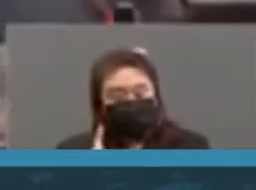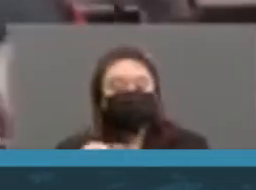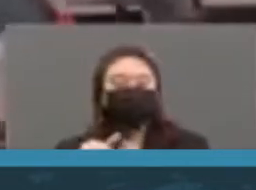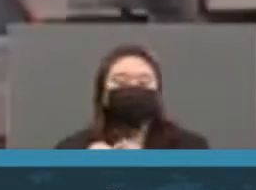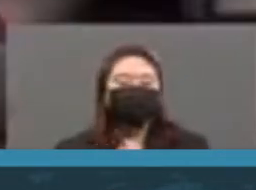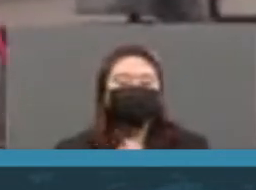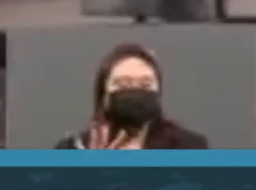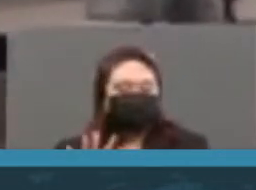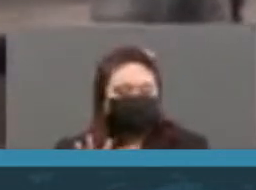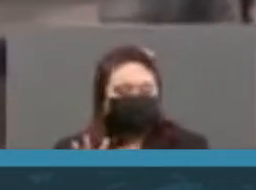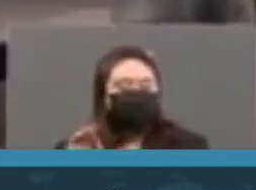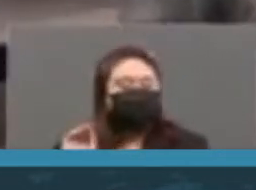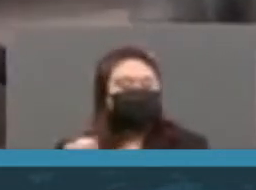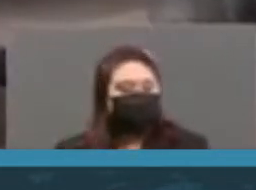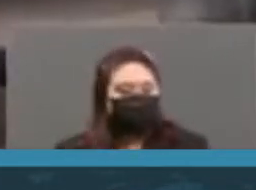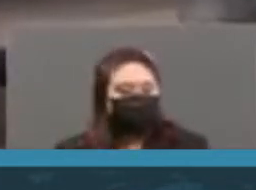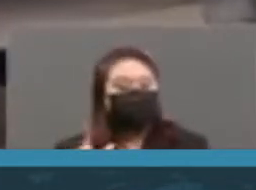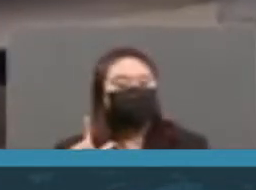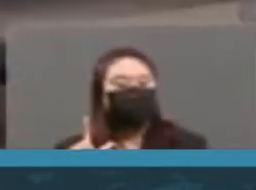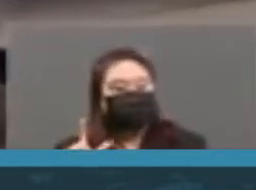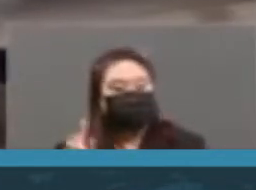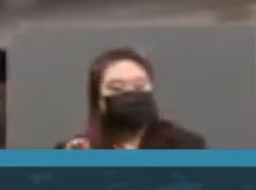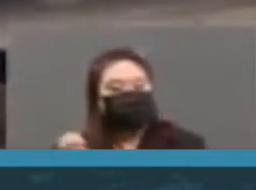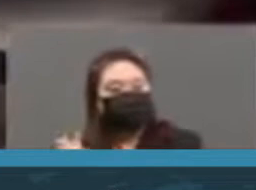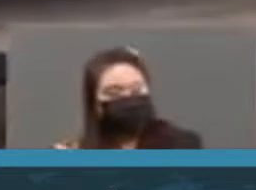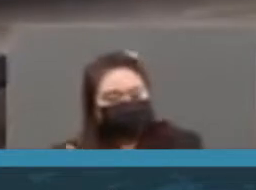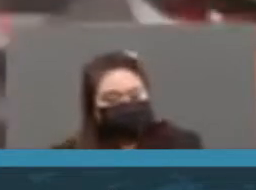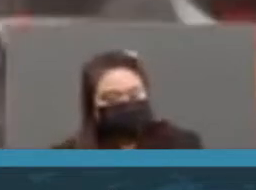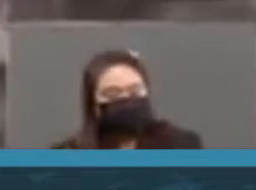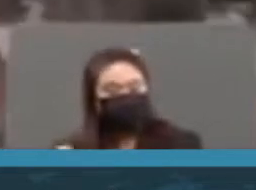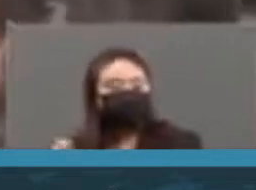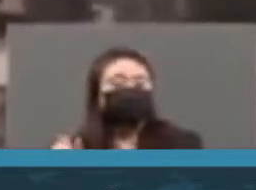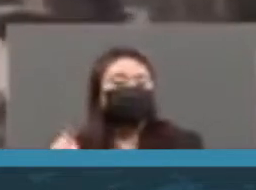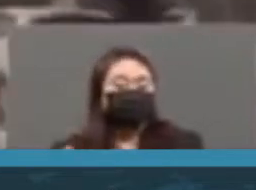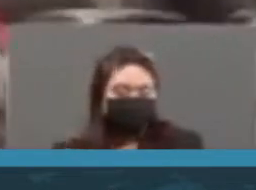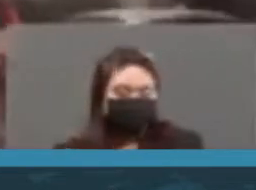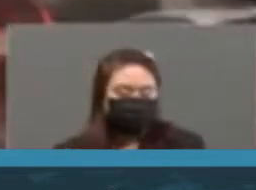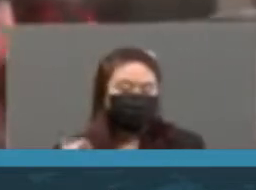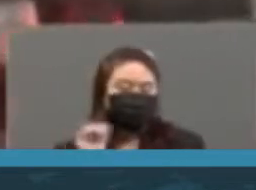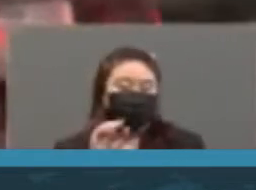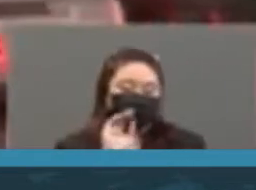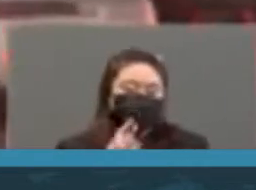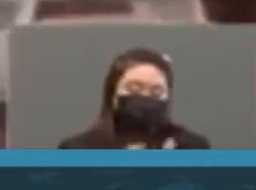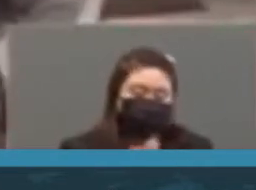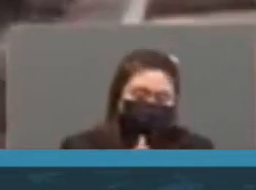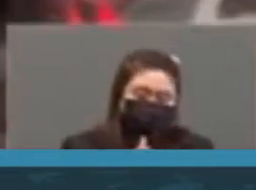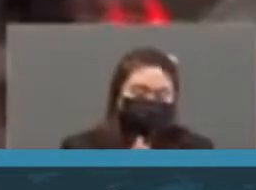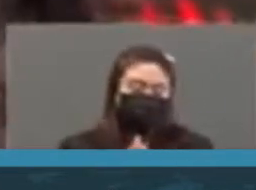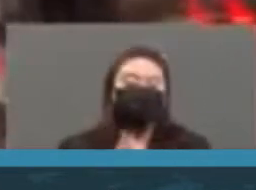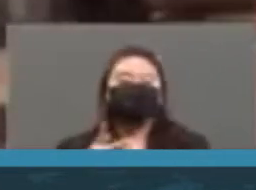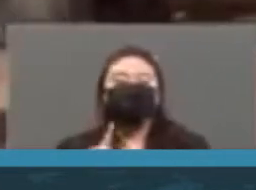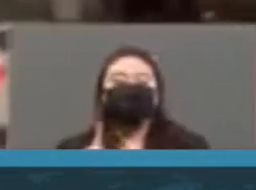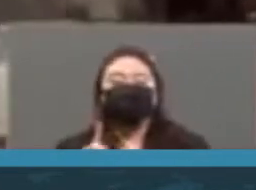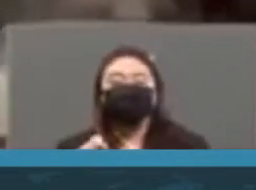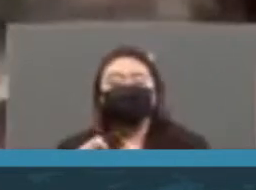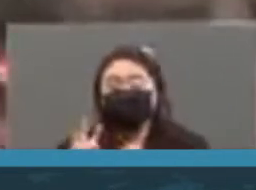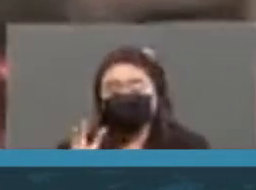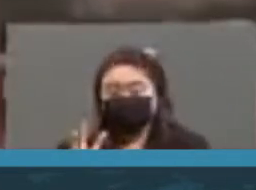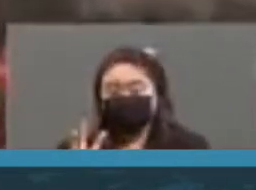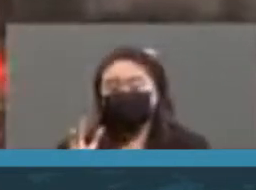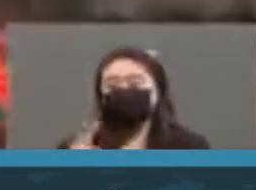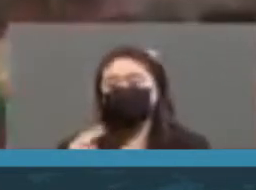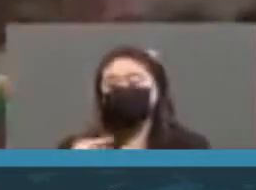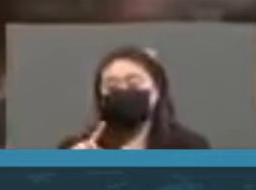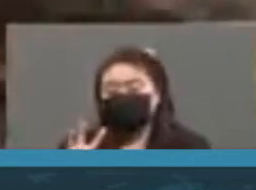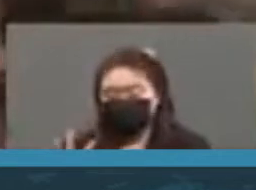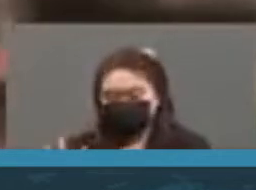ามารถระบายน้ำได้เกือบทั้งหมดภายใน2วัน พื้นที่ย่อยตามชุมชนเนี่ยก็ต้องเอาเครื่องสูบน้ำย่อยลงไปช่วยสูบเพราะบางที